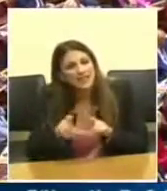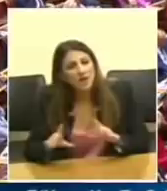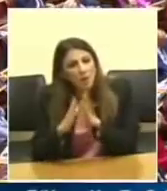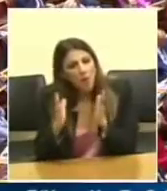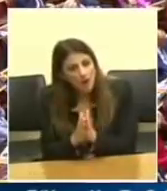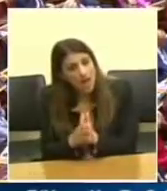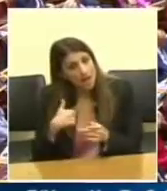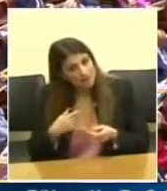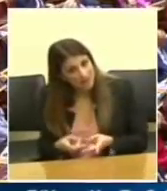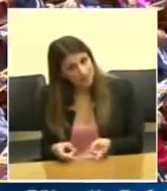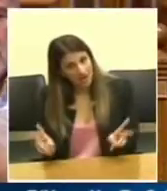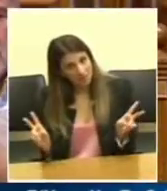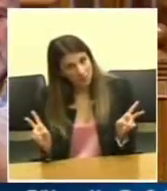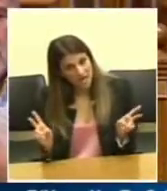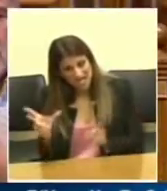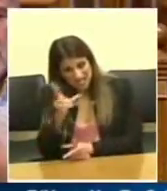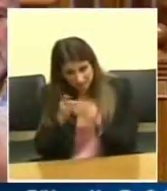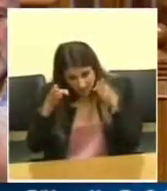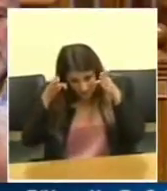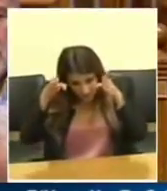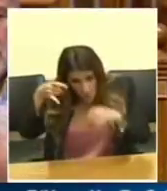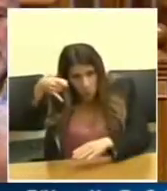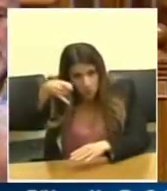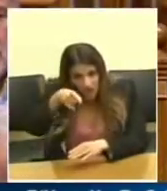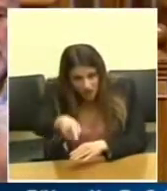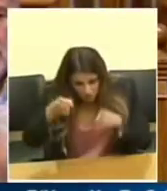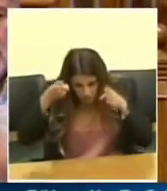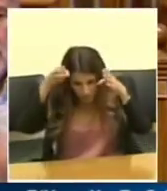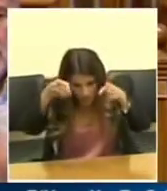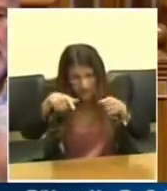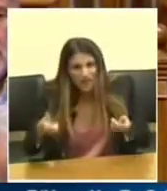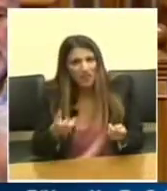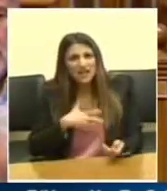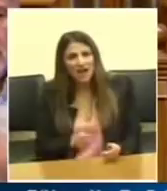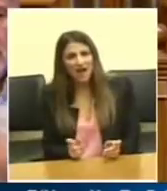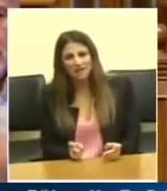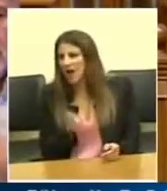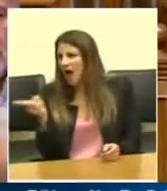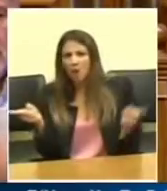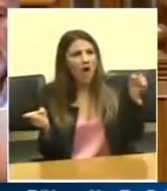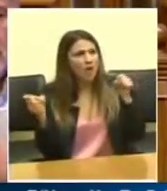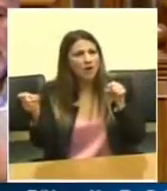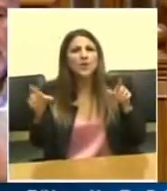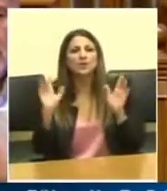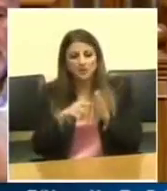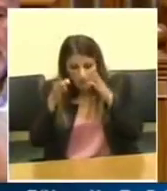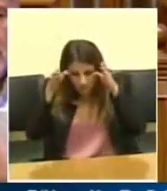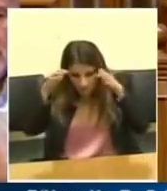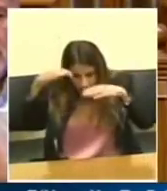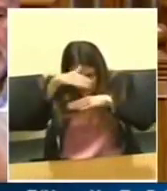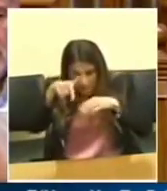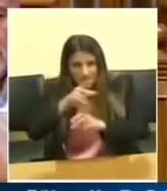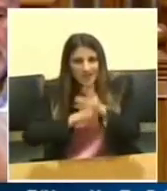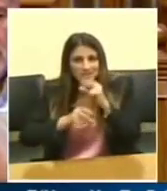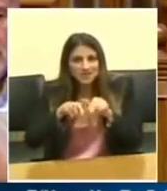να εκτρέψετε τη συζήτηση εκεί όπου εσείς επιθυμείτε να την εκτρέψετε. Θα συζητήσουμε για τα ουσιαστικά και όσες